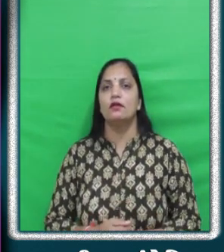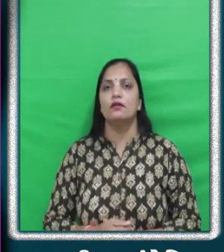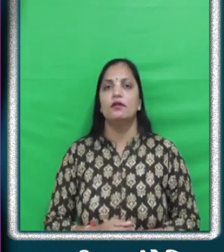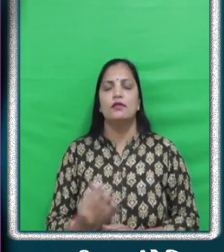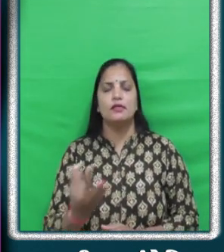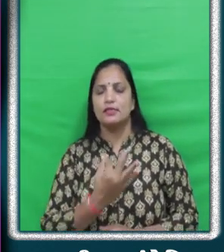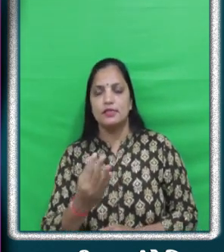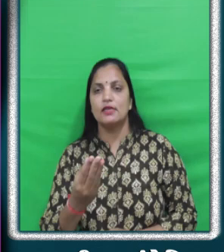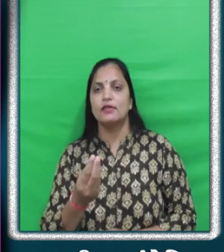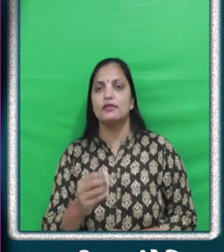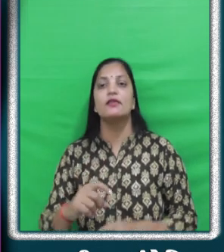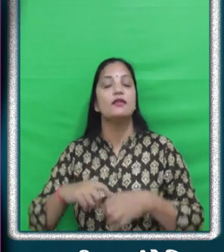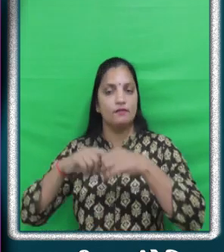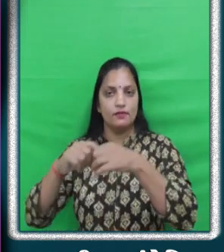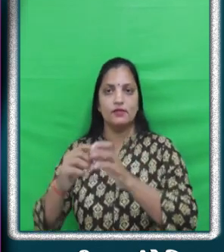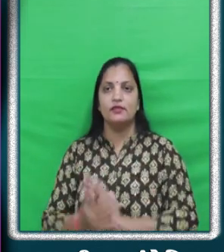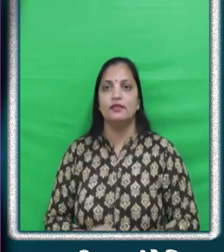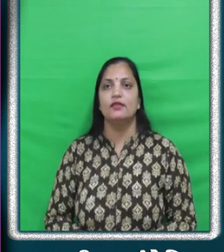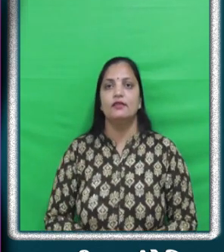સરળ ક્વેશ્ચન છે ને.